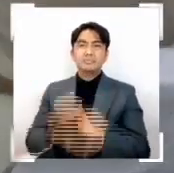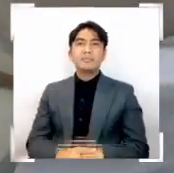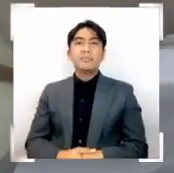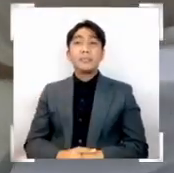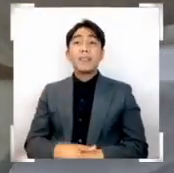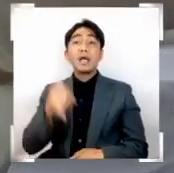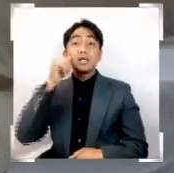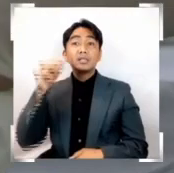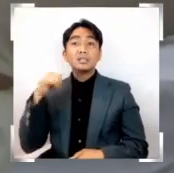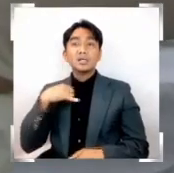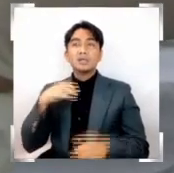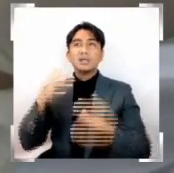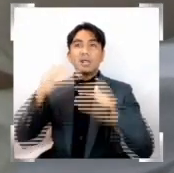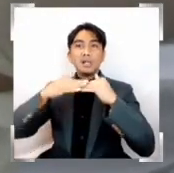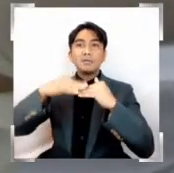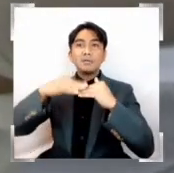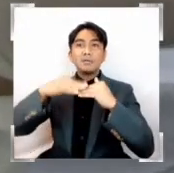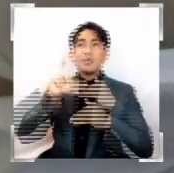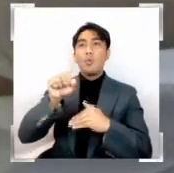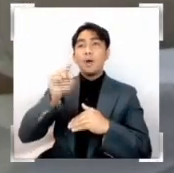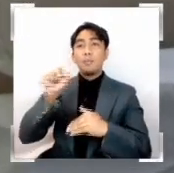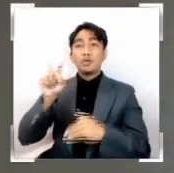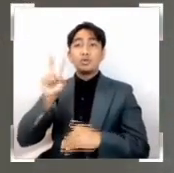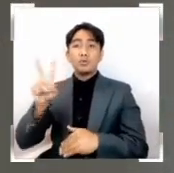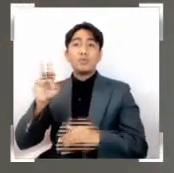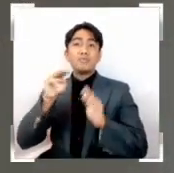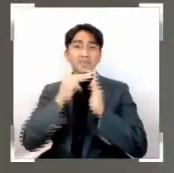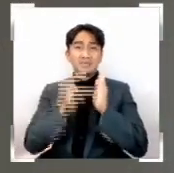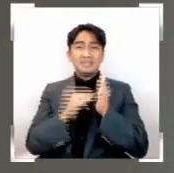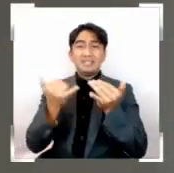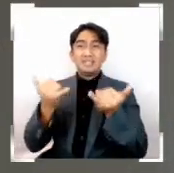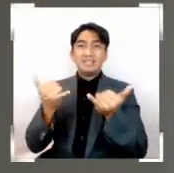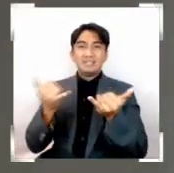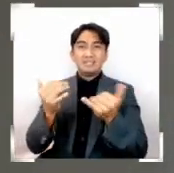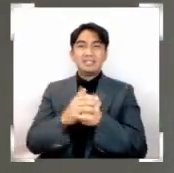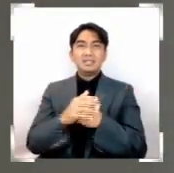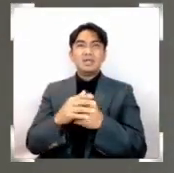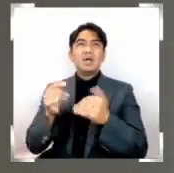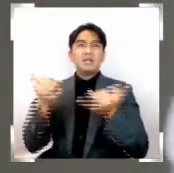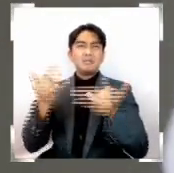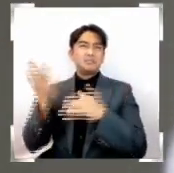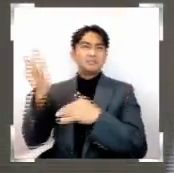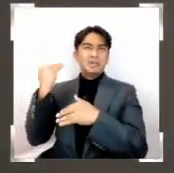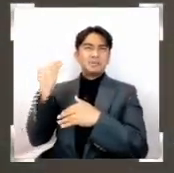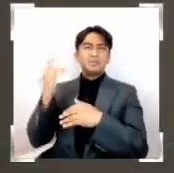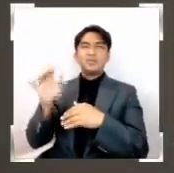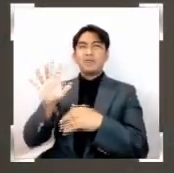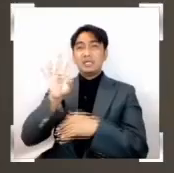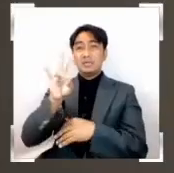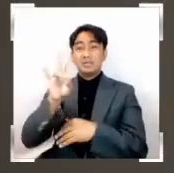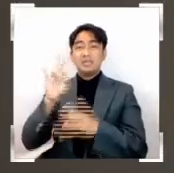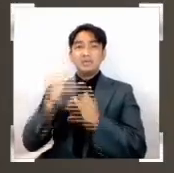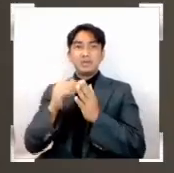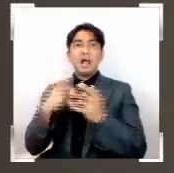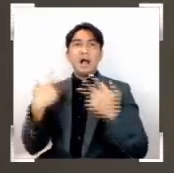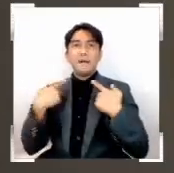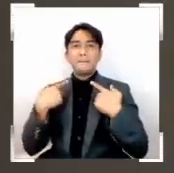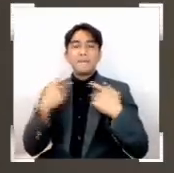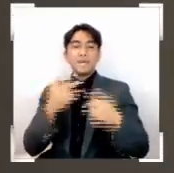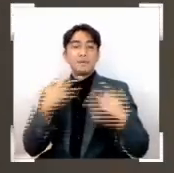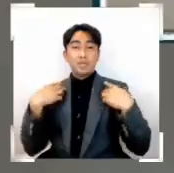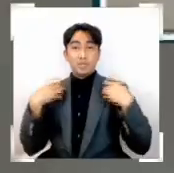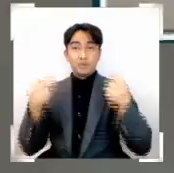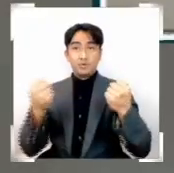1.2 million na ang nabakunahan sa bansa. Malayo pa sa 70 million na target para magka-herd immunity. Kaya ba yung maabot ngayong